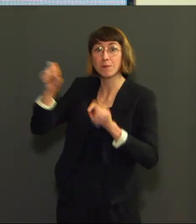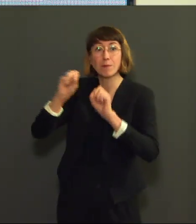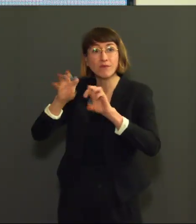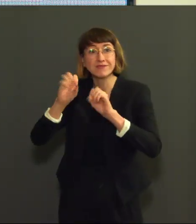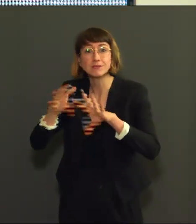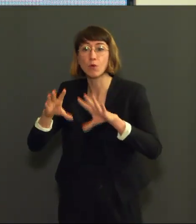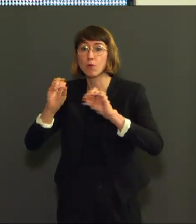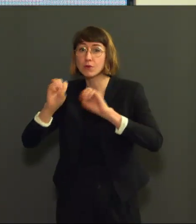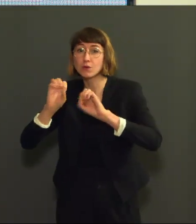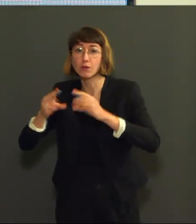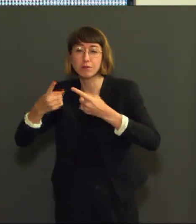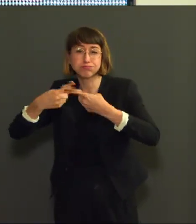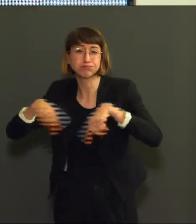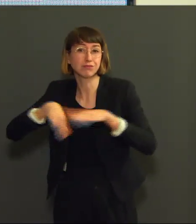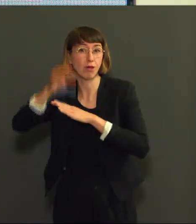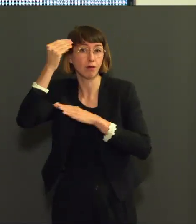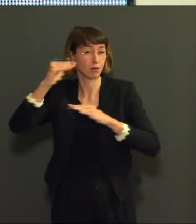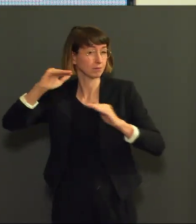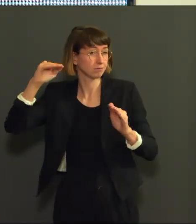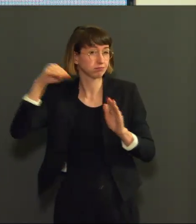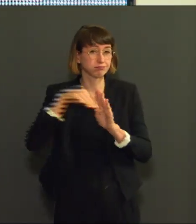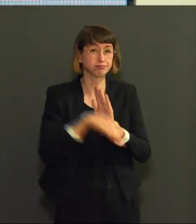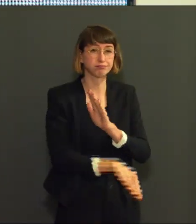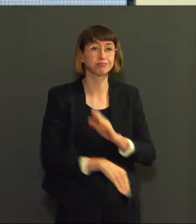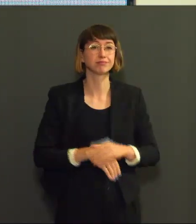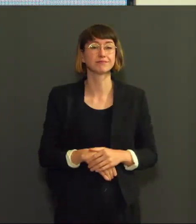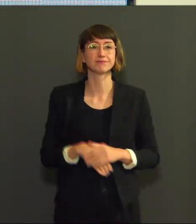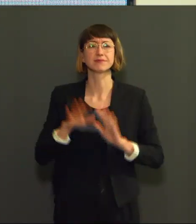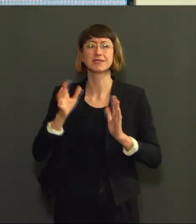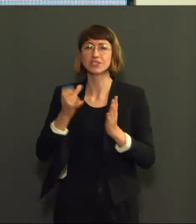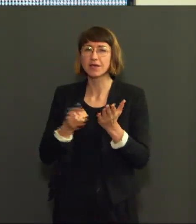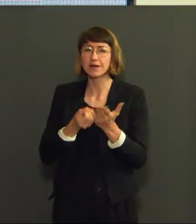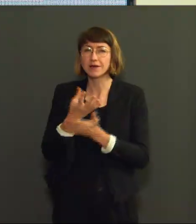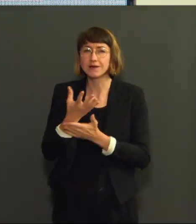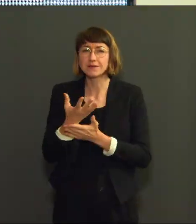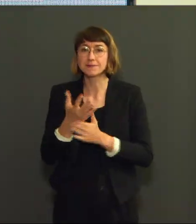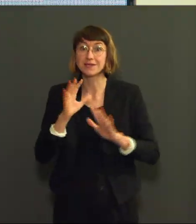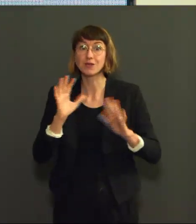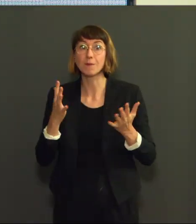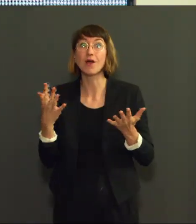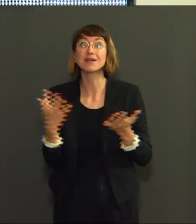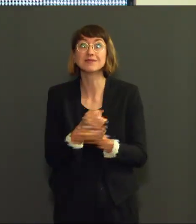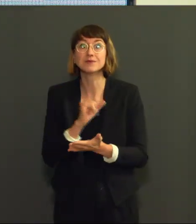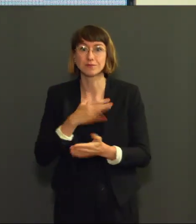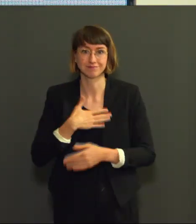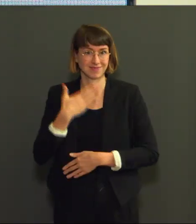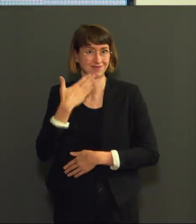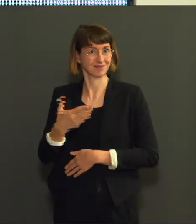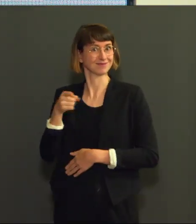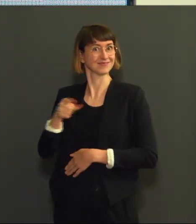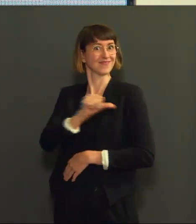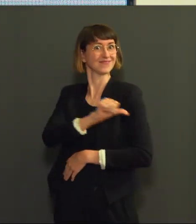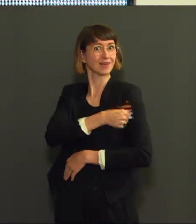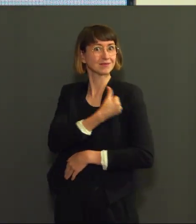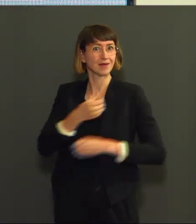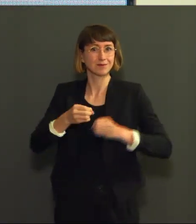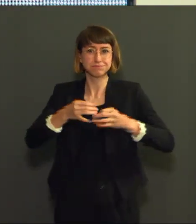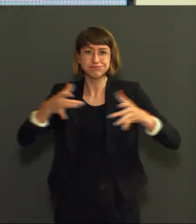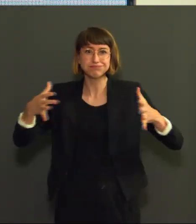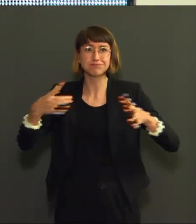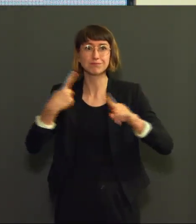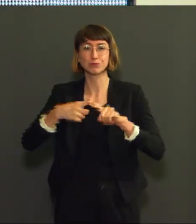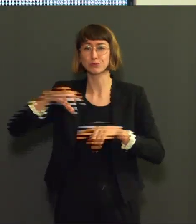ceci, on l'a déjà dit, mais c'est toujours bon de le répéter, on le doit à la vaccination, on le doit au beau temps, bien sûr, on le doit au fait qu'une partie significative d'entre vous